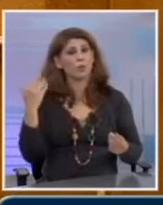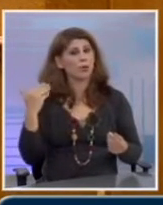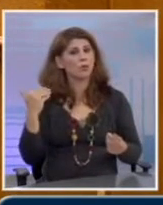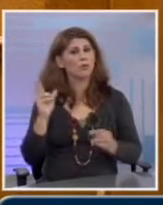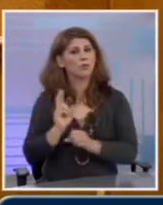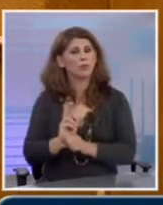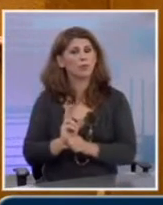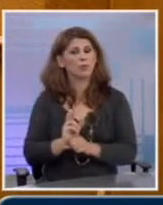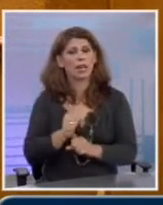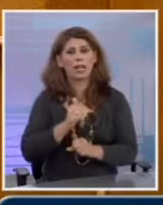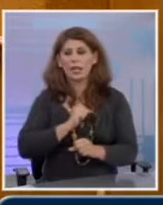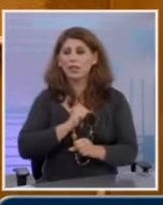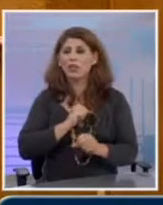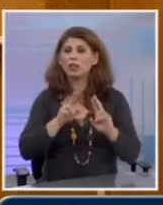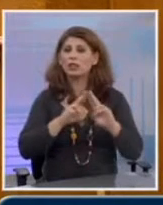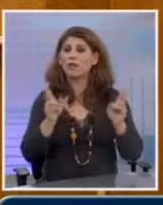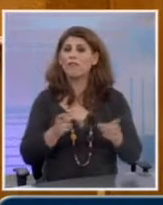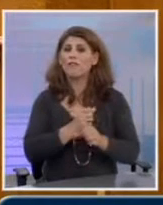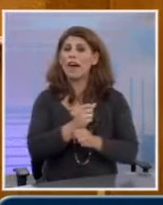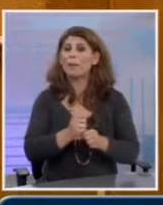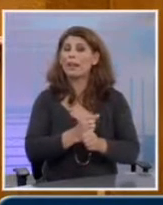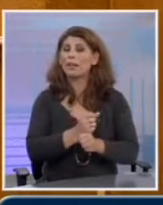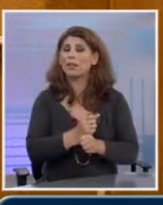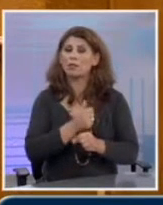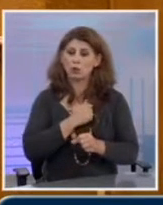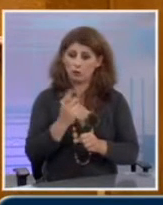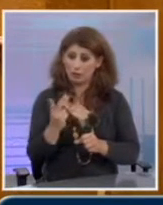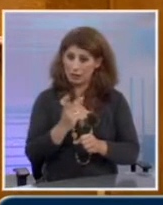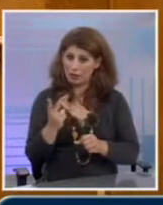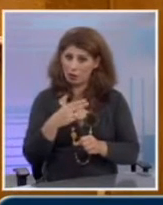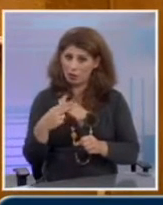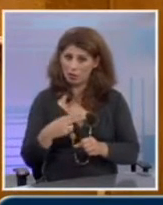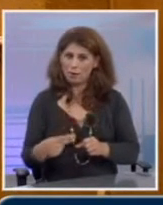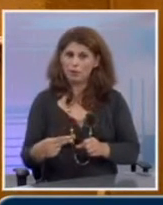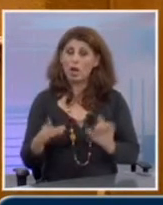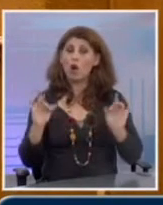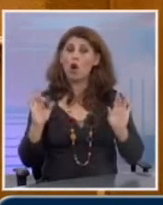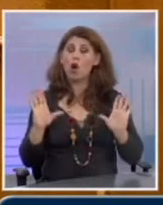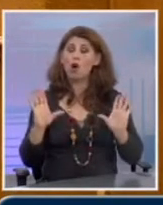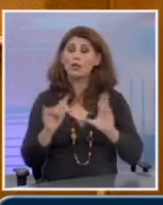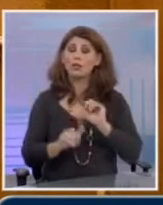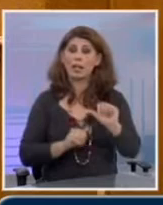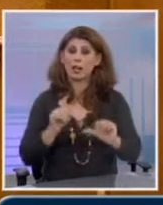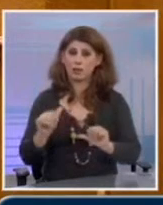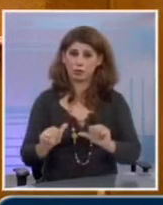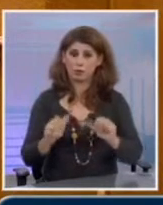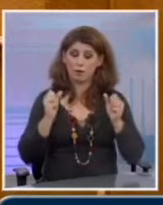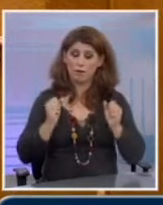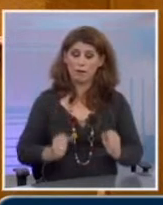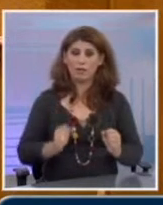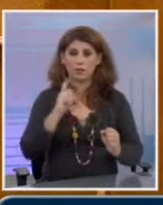με το ιδιοκτησιακό καθεστώς των φαρμακείων, πιστεύω ότι χωρίς να αναιρούμε τη βασική